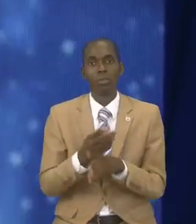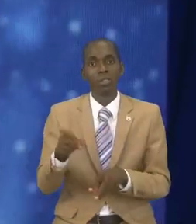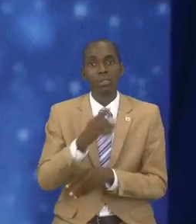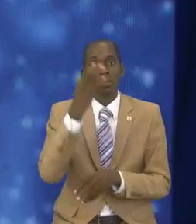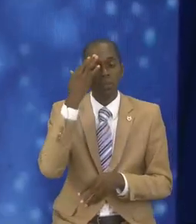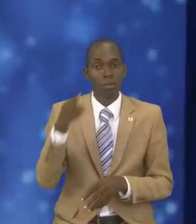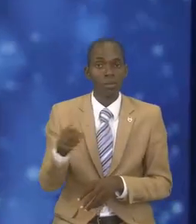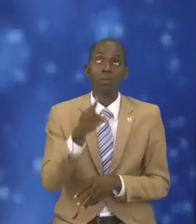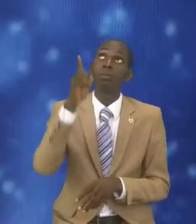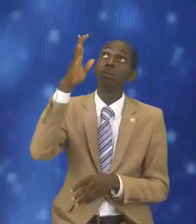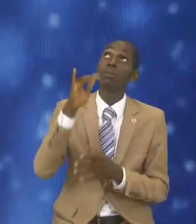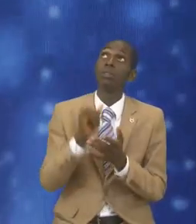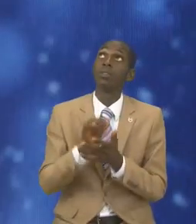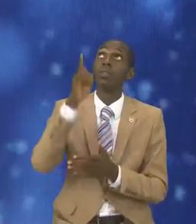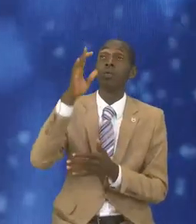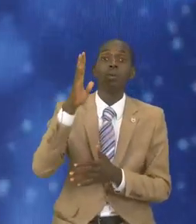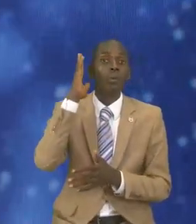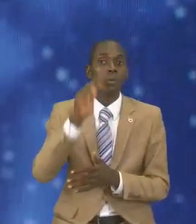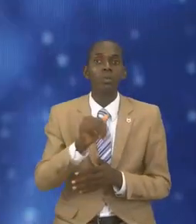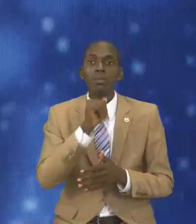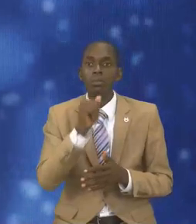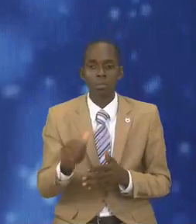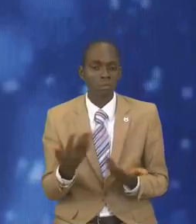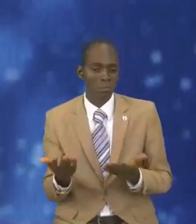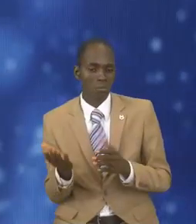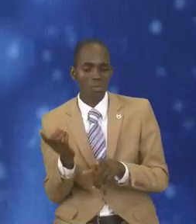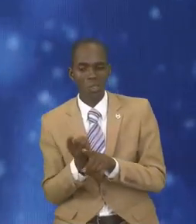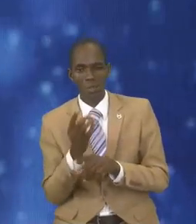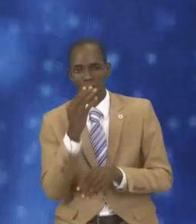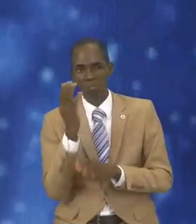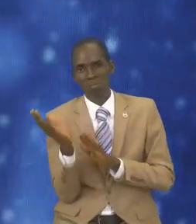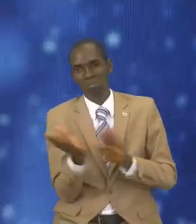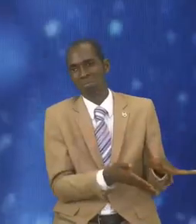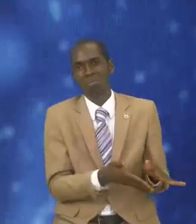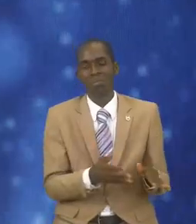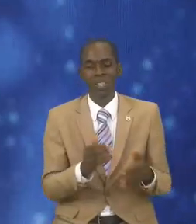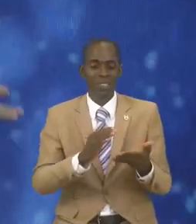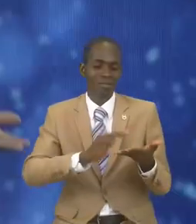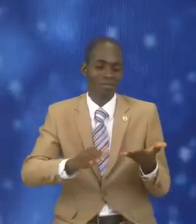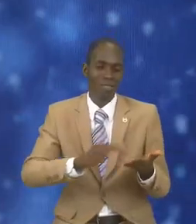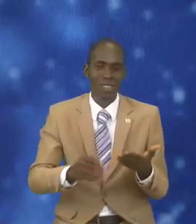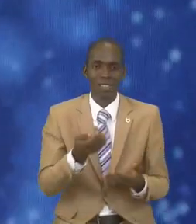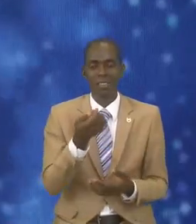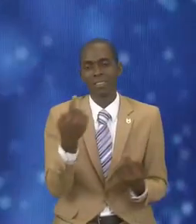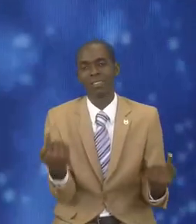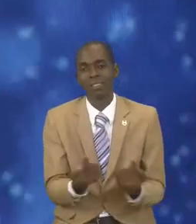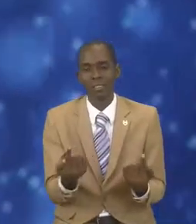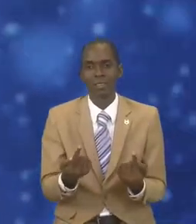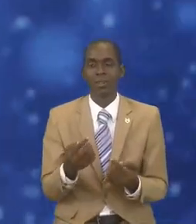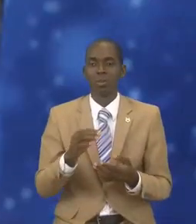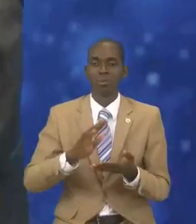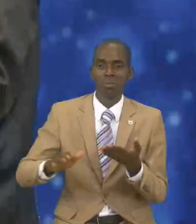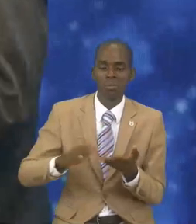Ils connaissent leur Dieu, que Dieu ne va pas négliger ou excuser le mal ou